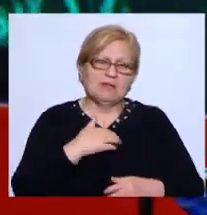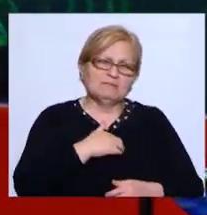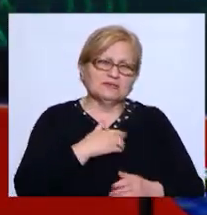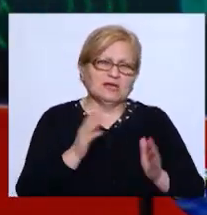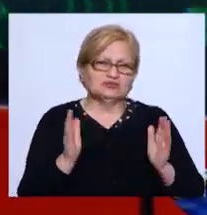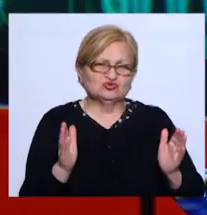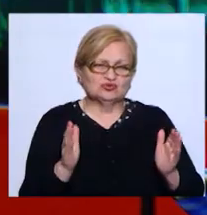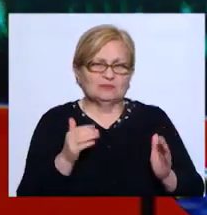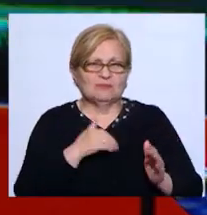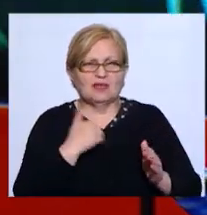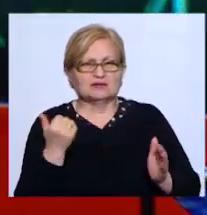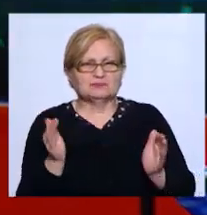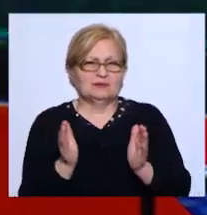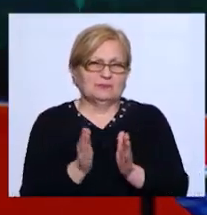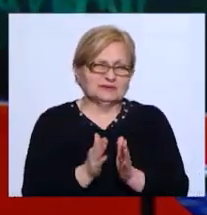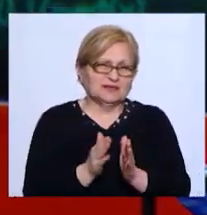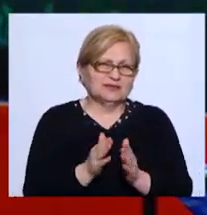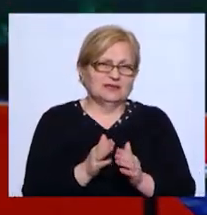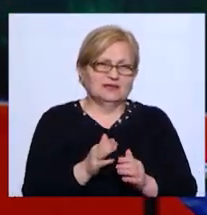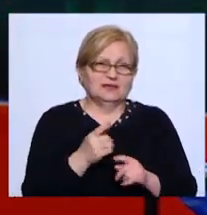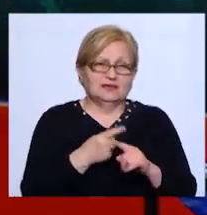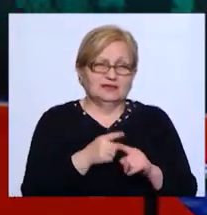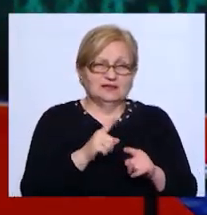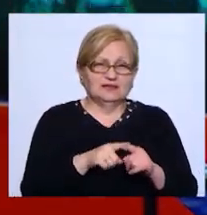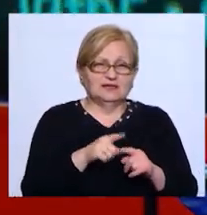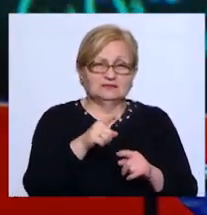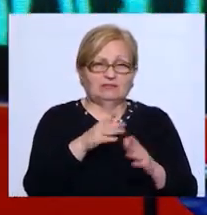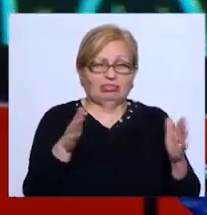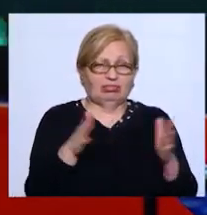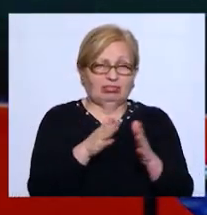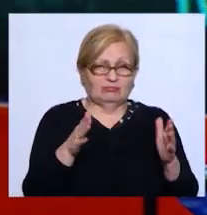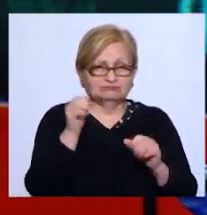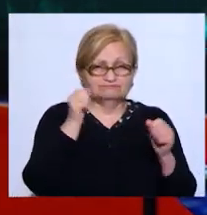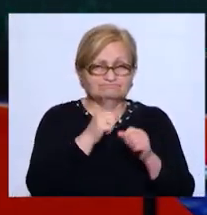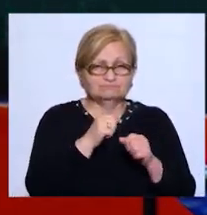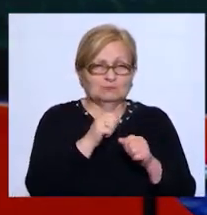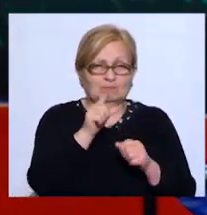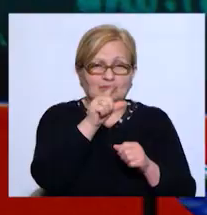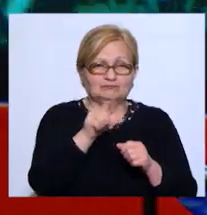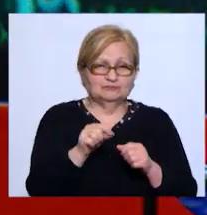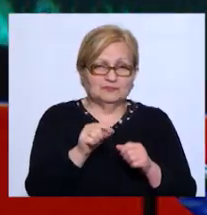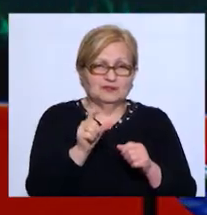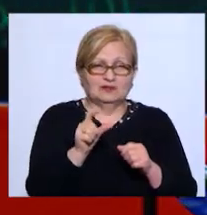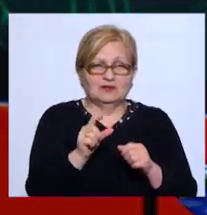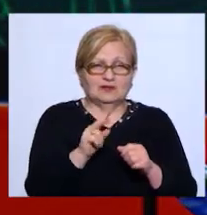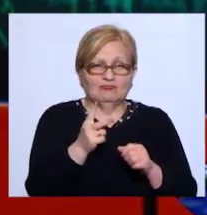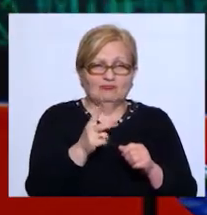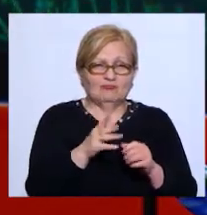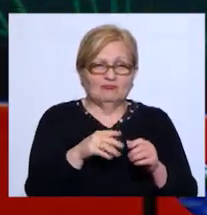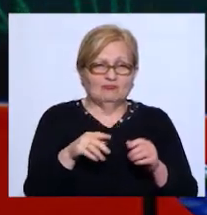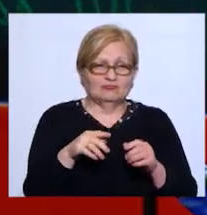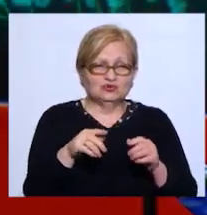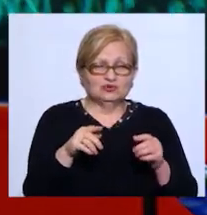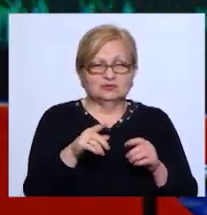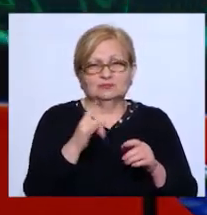დიდი ნაჭერი, მე არ მინდა პატარა ნაჭერი. აი ასე თუ დაჭრა, რომ ერთი ნაჭერი პატარა იყოს და მეორე